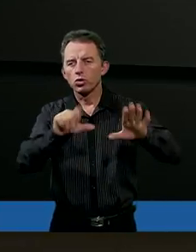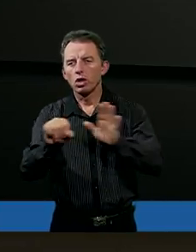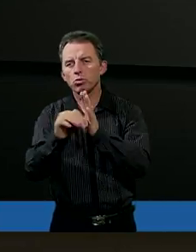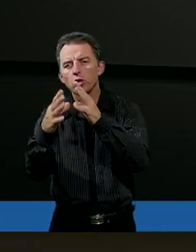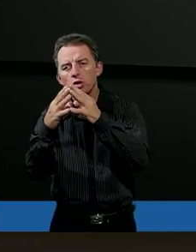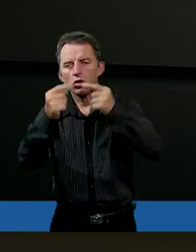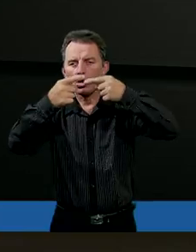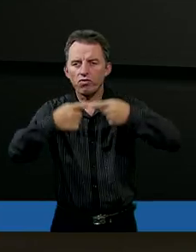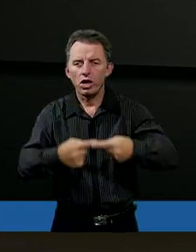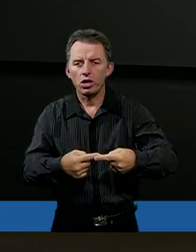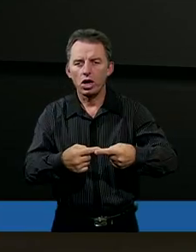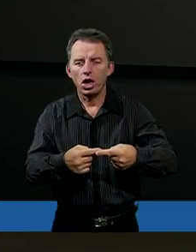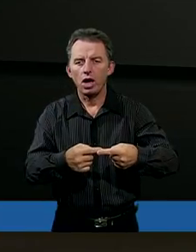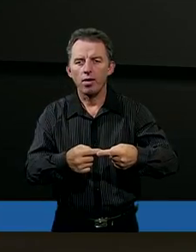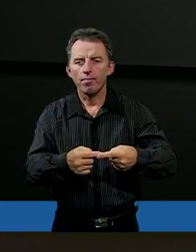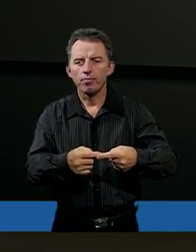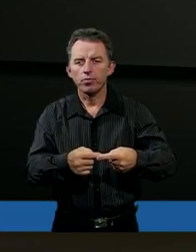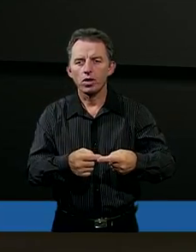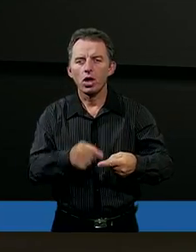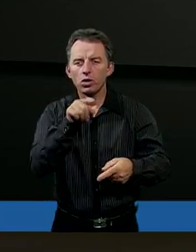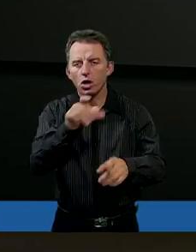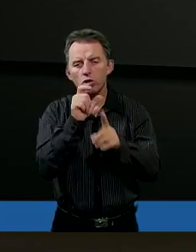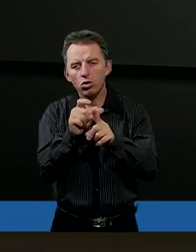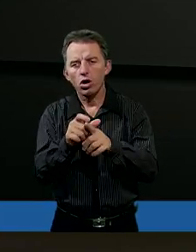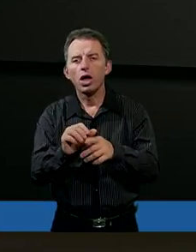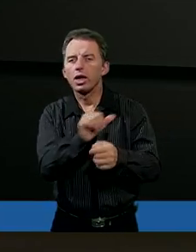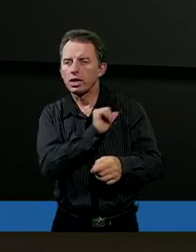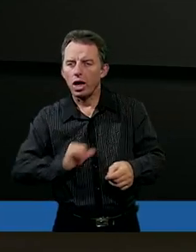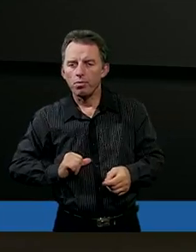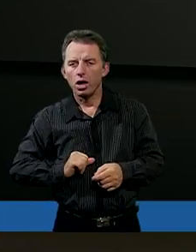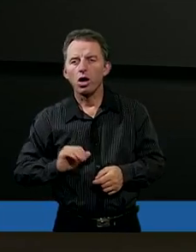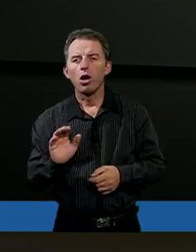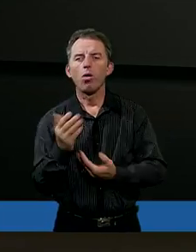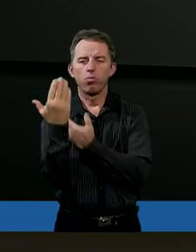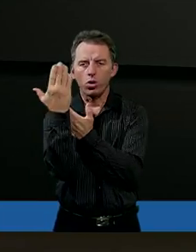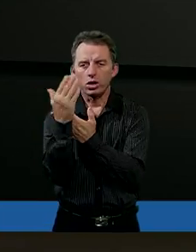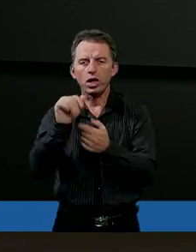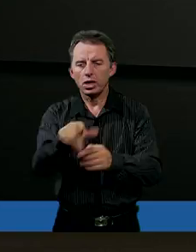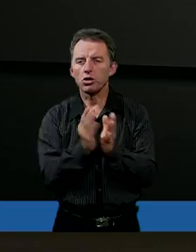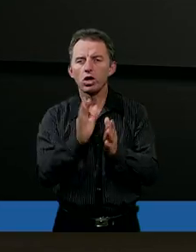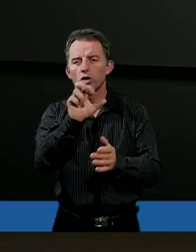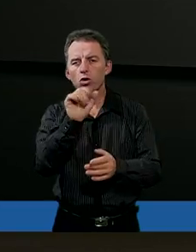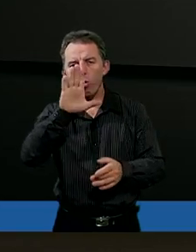10 wiersza. Są to słowa samego bohatera tej księgi, Hioba.